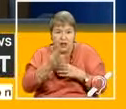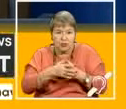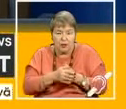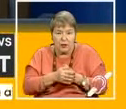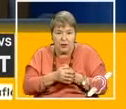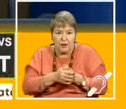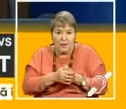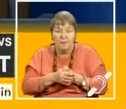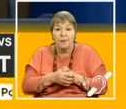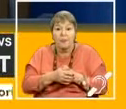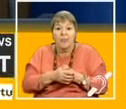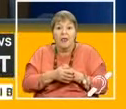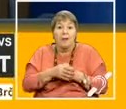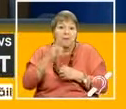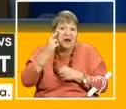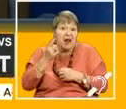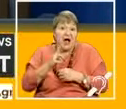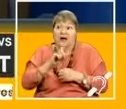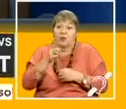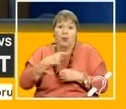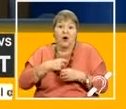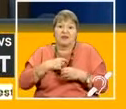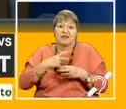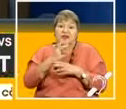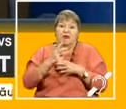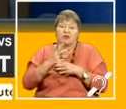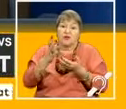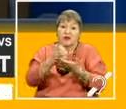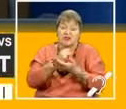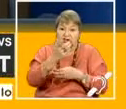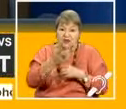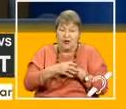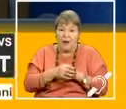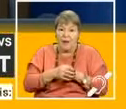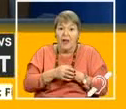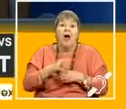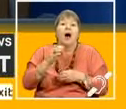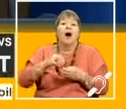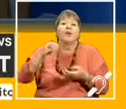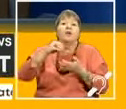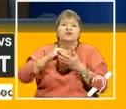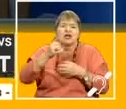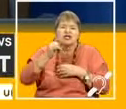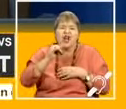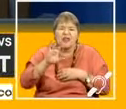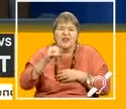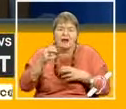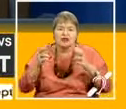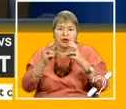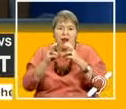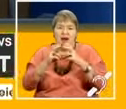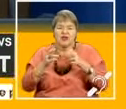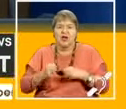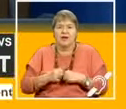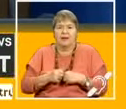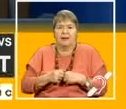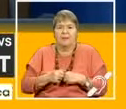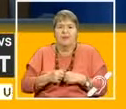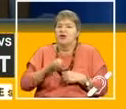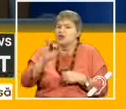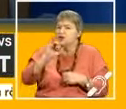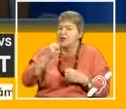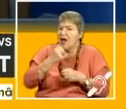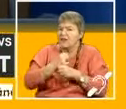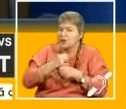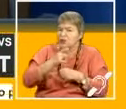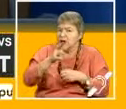simțeau de neînvins. Am fost imediat puși în fața șantajului energetic, iar cei care au făcut